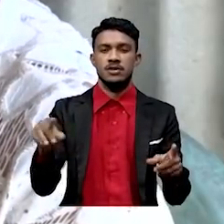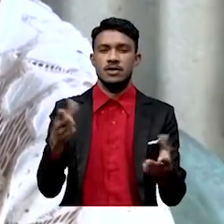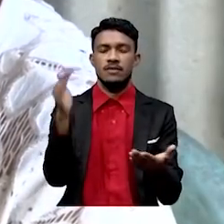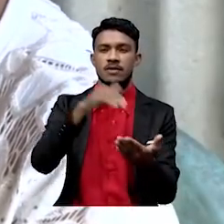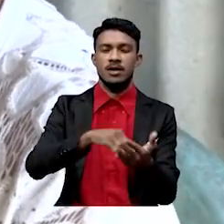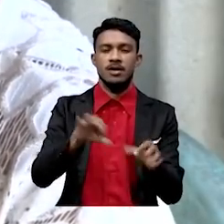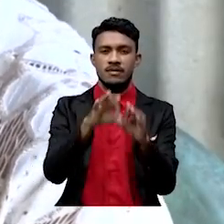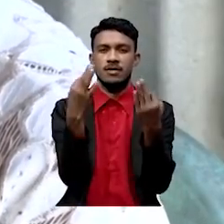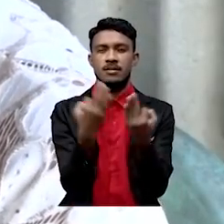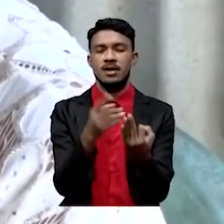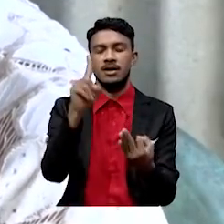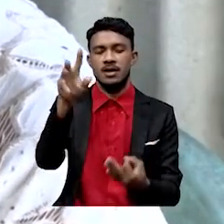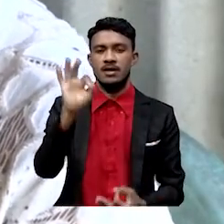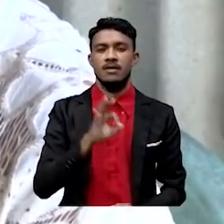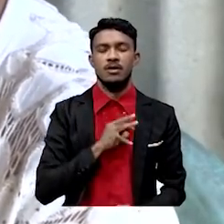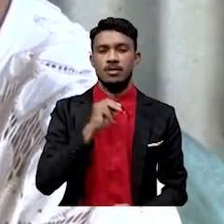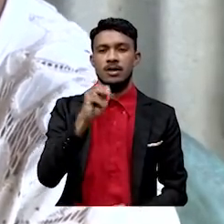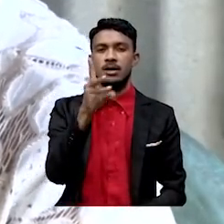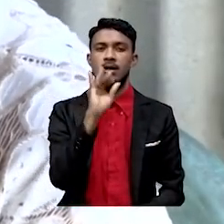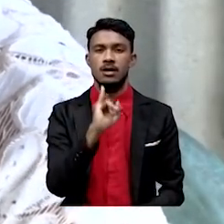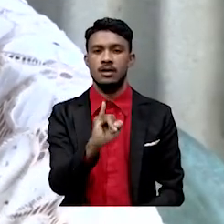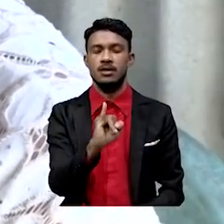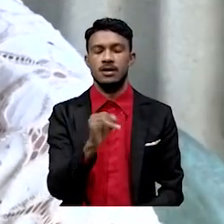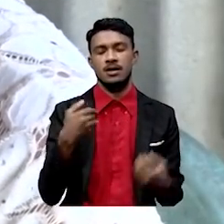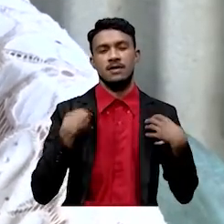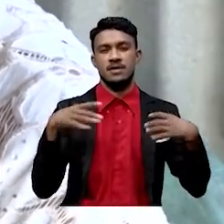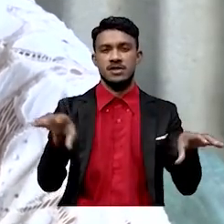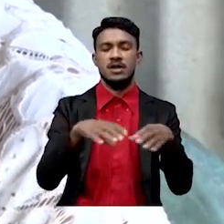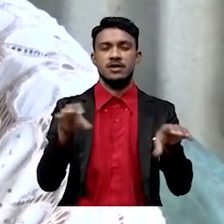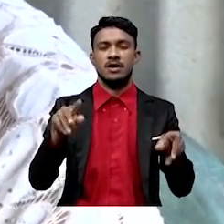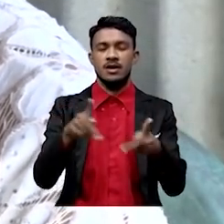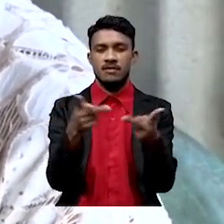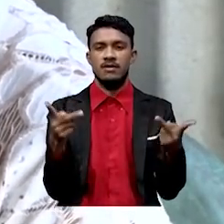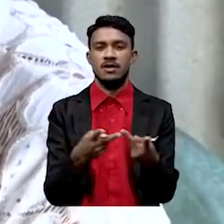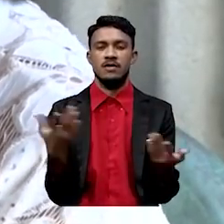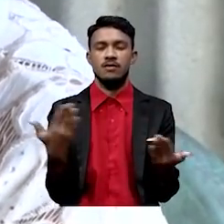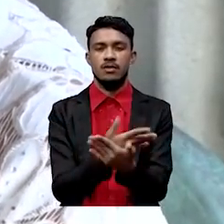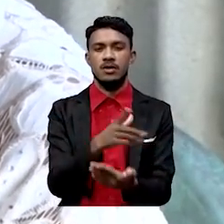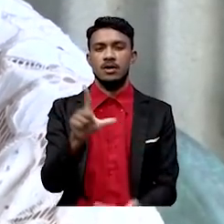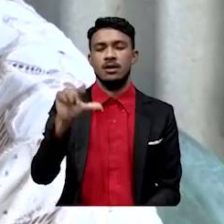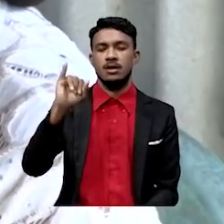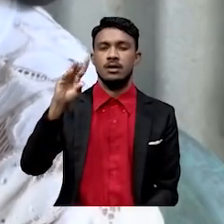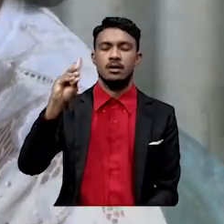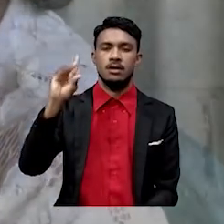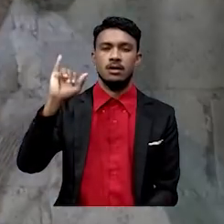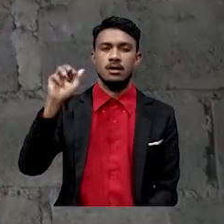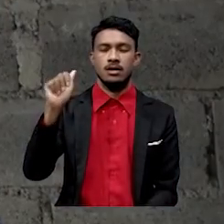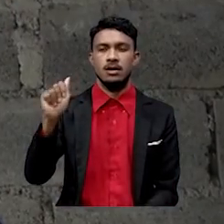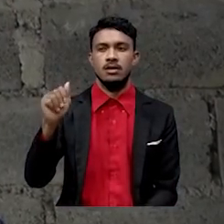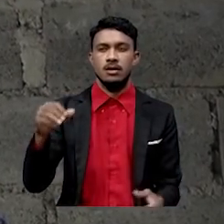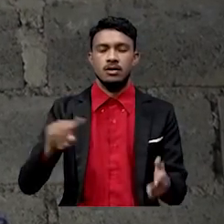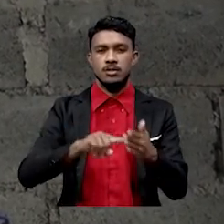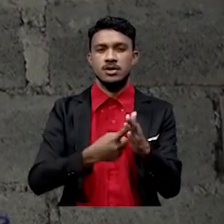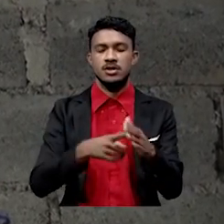iha fatu meta dili. Iha servisu fatin fong ne, Lydia ha hu servisu ho vencimento